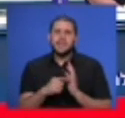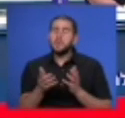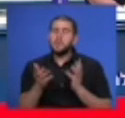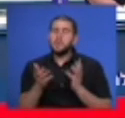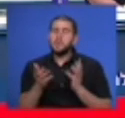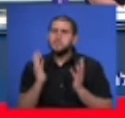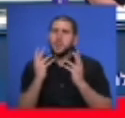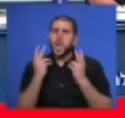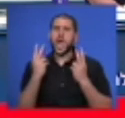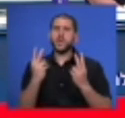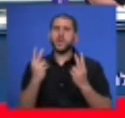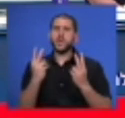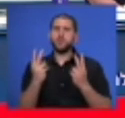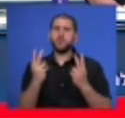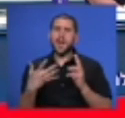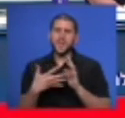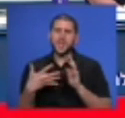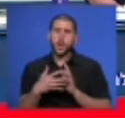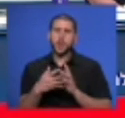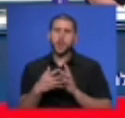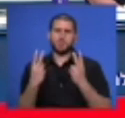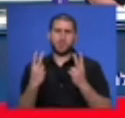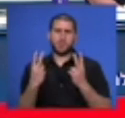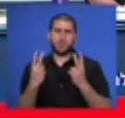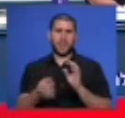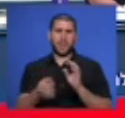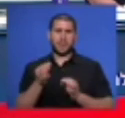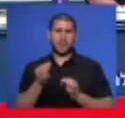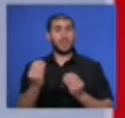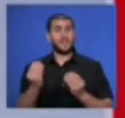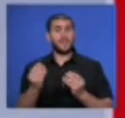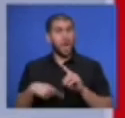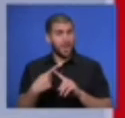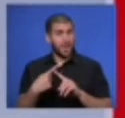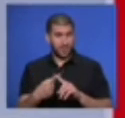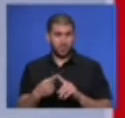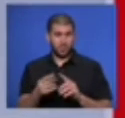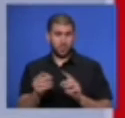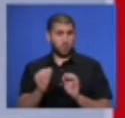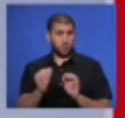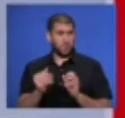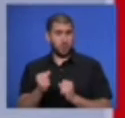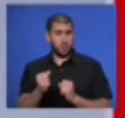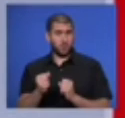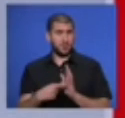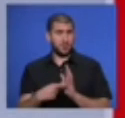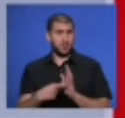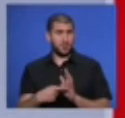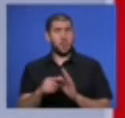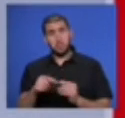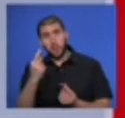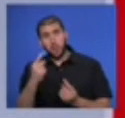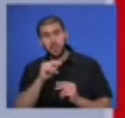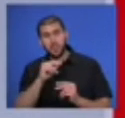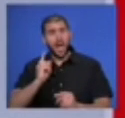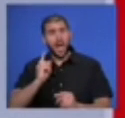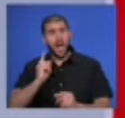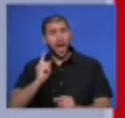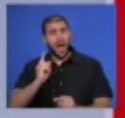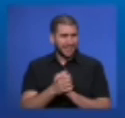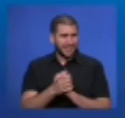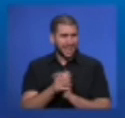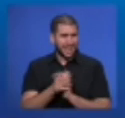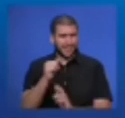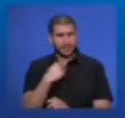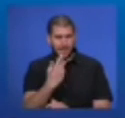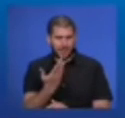חשובה ביקורת משמעותית על הפרקליטות, דבר שעד היום בקושי מדברים עליו, רק פה אולי מדברים. אבל ידידי איתן, אני רוצה להגיד לך,